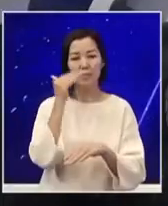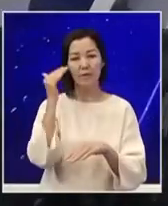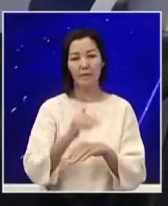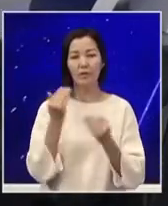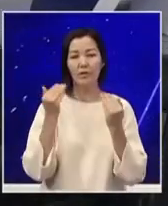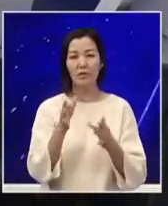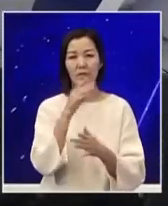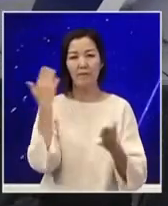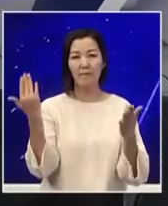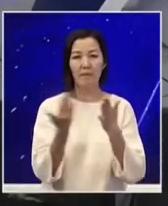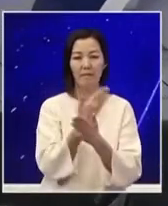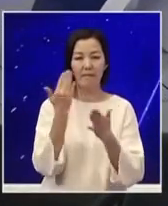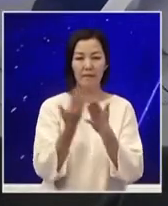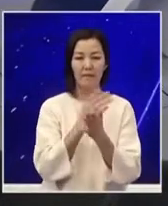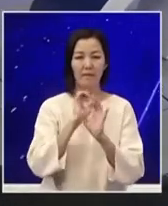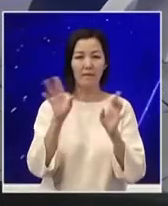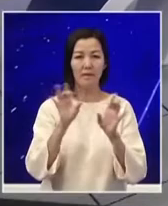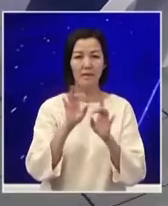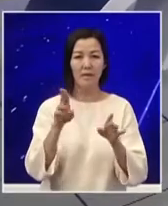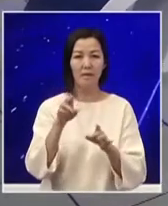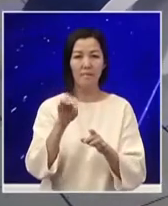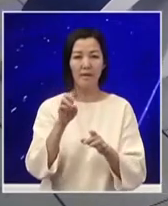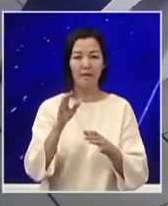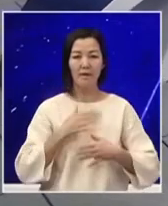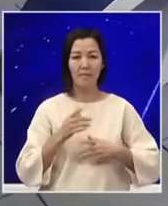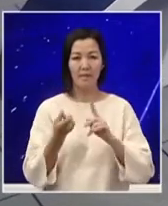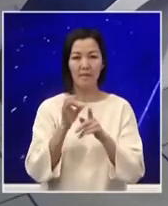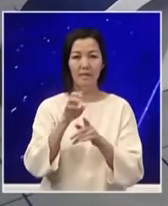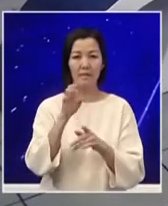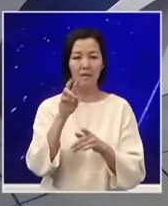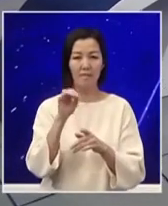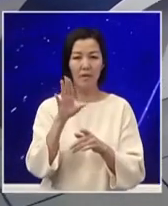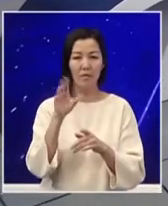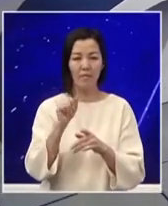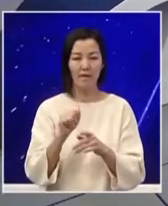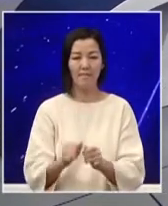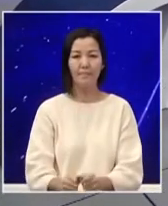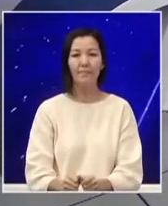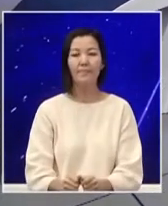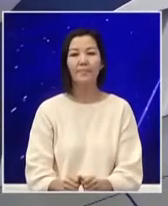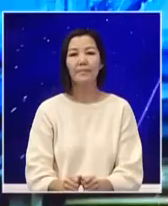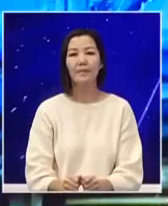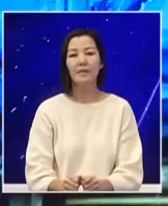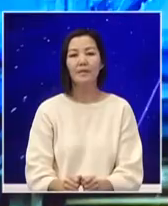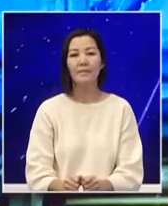Здравствуйте, вы смотрите новости на телеканале ЖТСУ. С вами Пана Уйсимбекова. Сурдоперевод Айгуль Стамбековой.